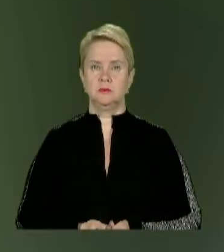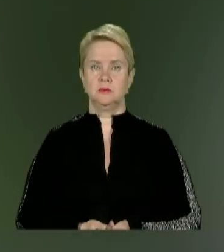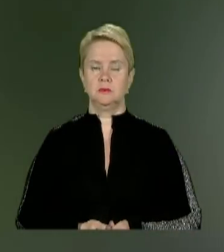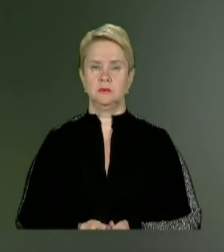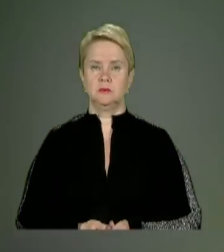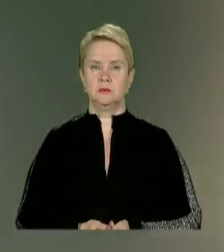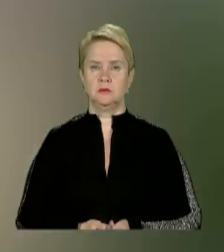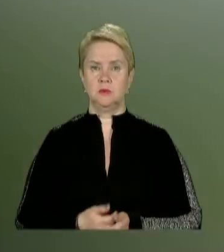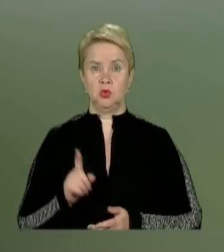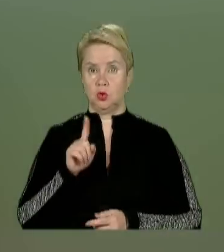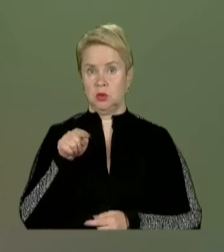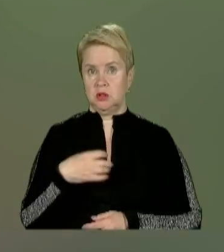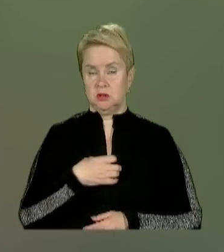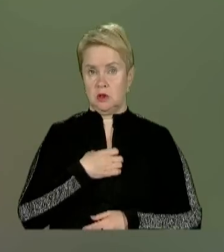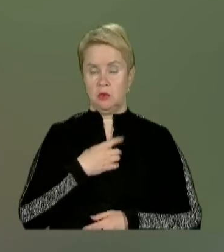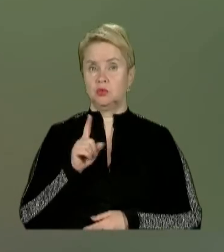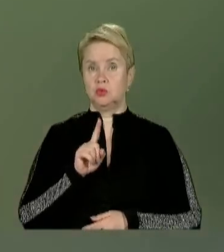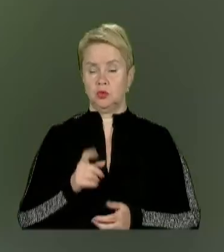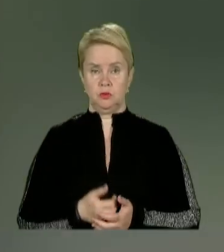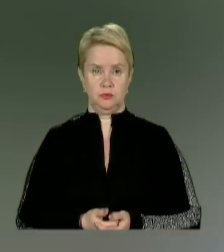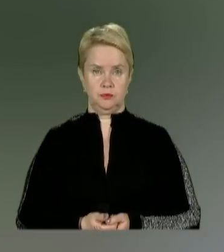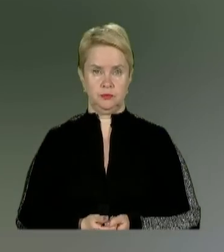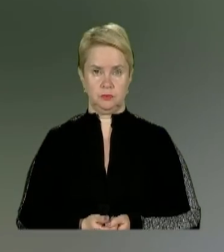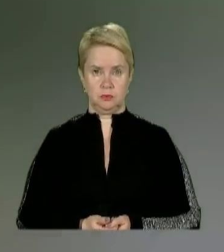Що це страшне коїться? Що то, да?